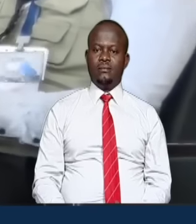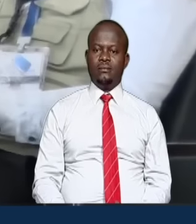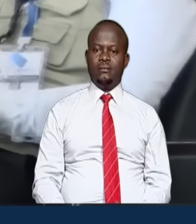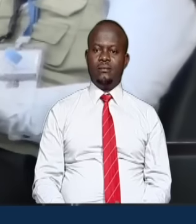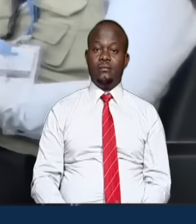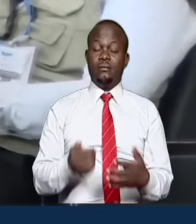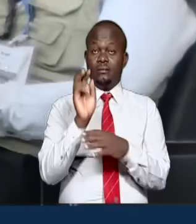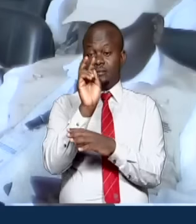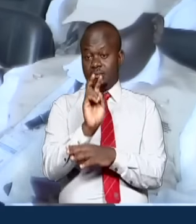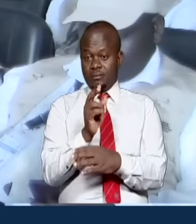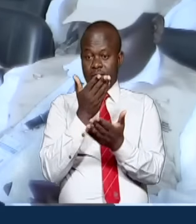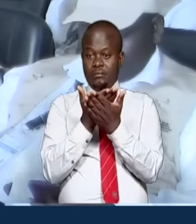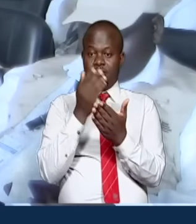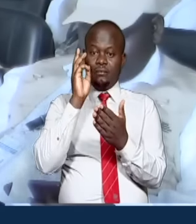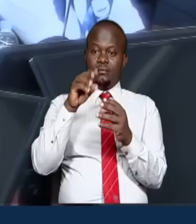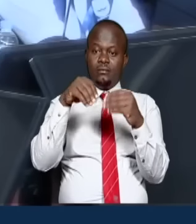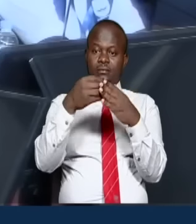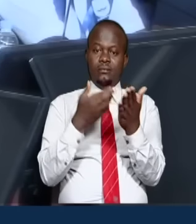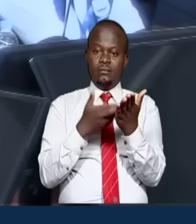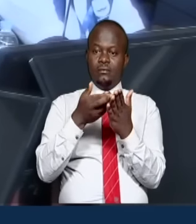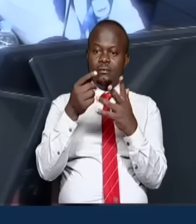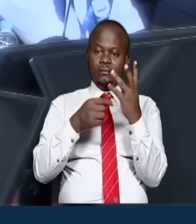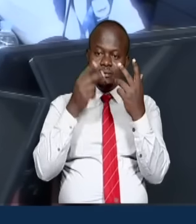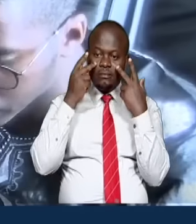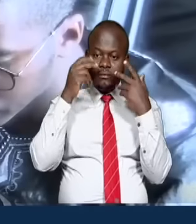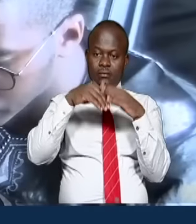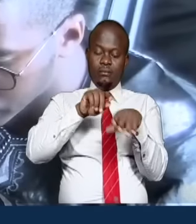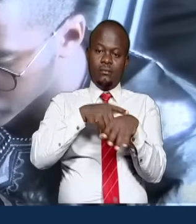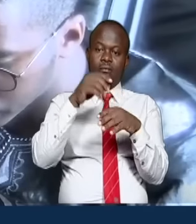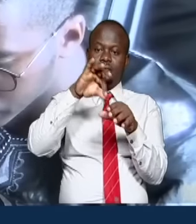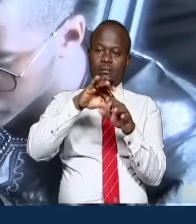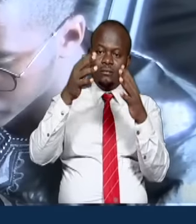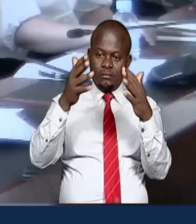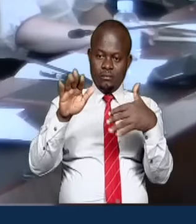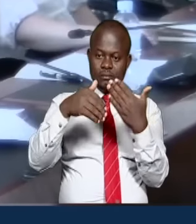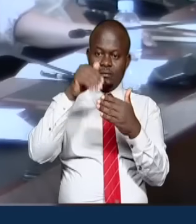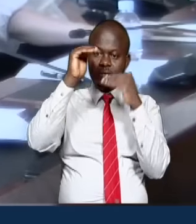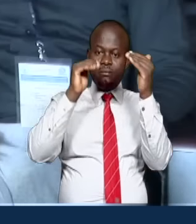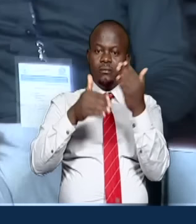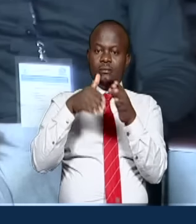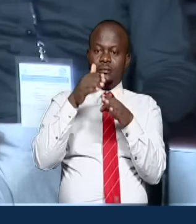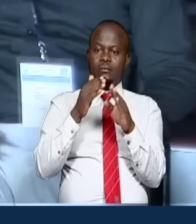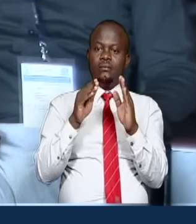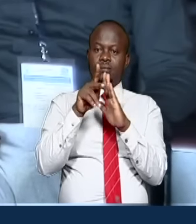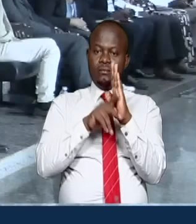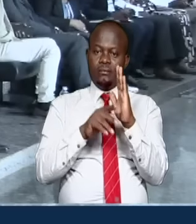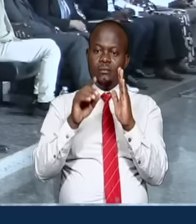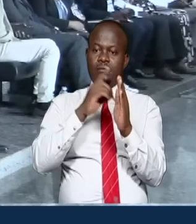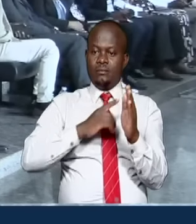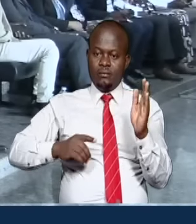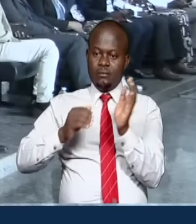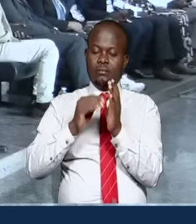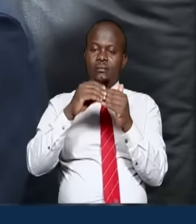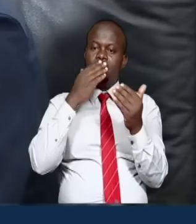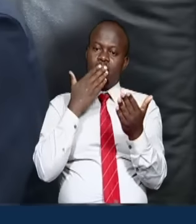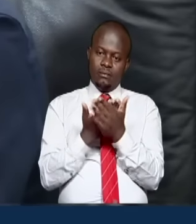Izi ndorerezi zasabwe kuzatanga raporo y'ibyo zabonye mu gihe amatora azaba arangiye, mu rwego rwo kubaka amahame ya demokarasi n'imiyoborere